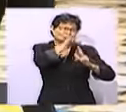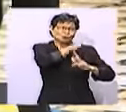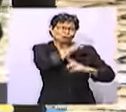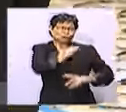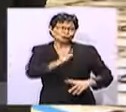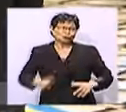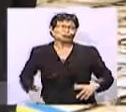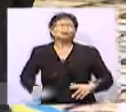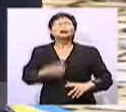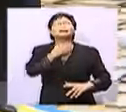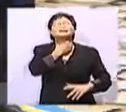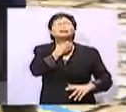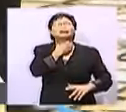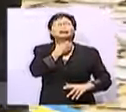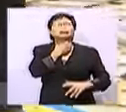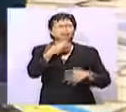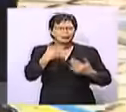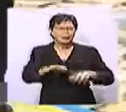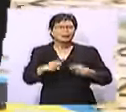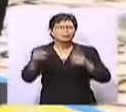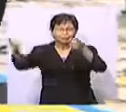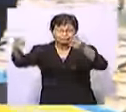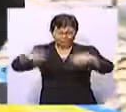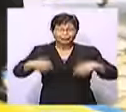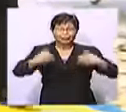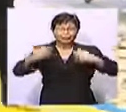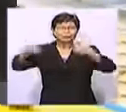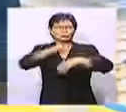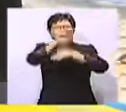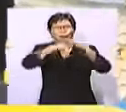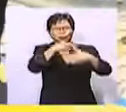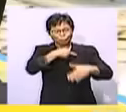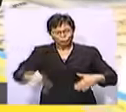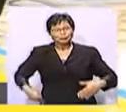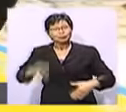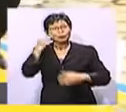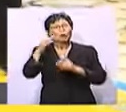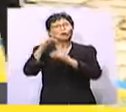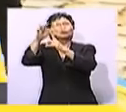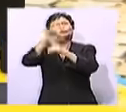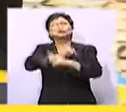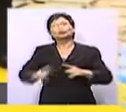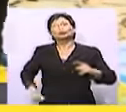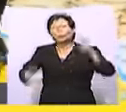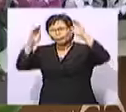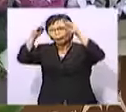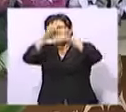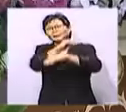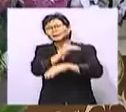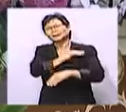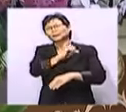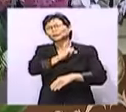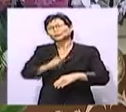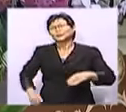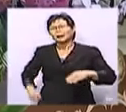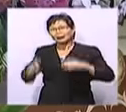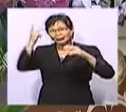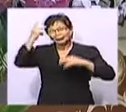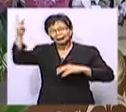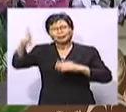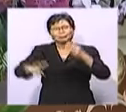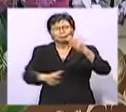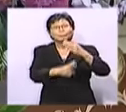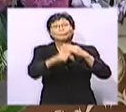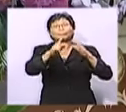Sultan Perak Sultan Nazrin Shah. Turut berangkat hadir ialah semua raja-raja Melayu kecuali Sultan Pahang dan Kelantan. Pahang diwakili